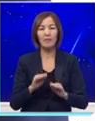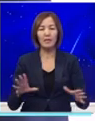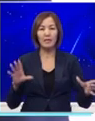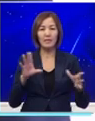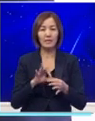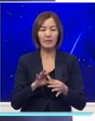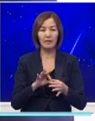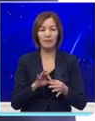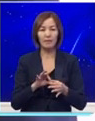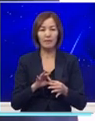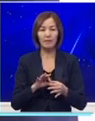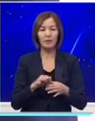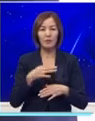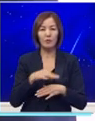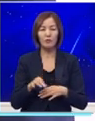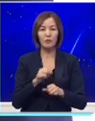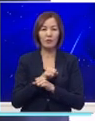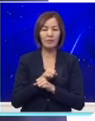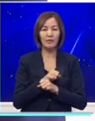күзгі демалысын пайдаланып,